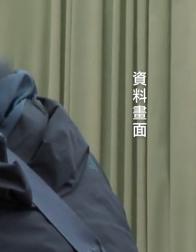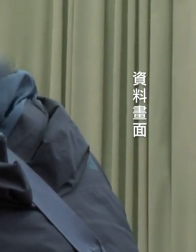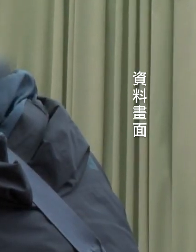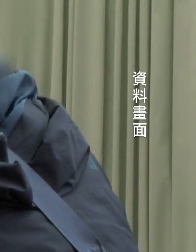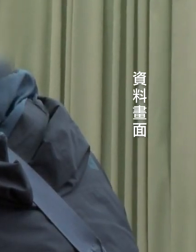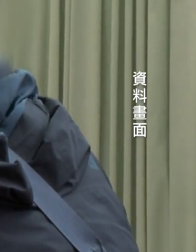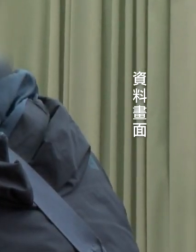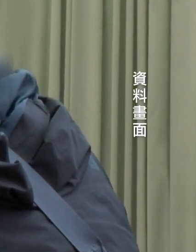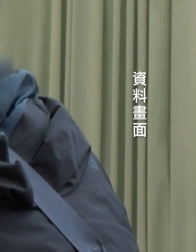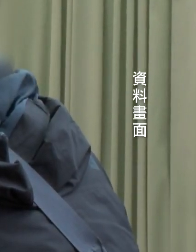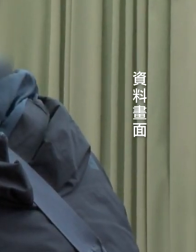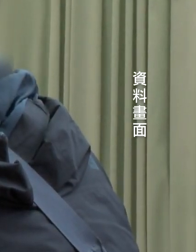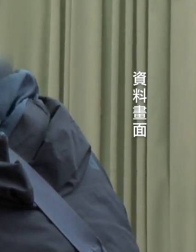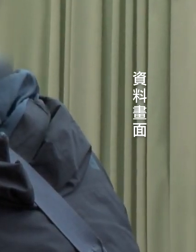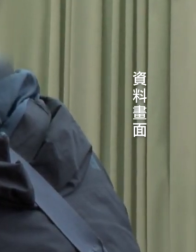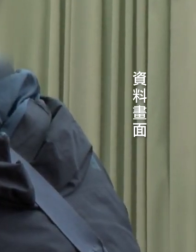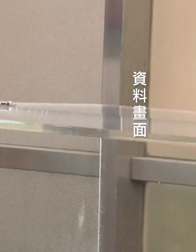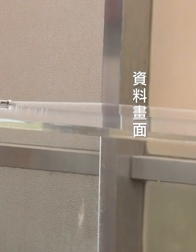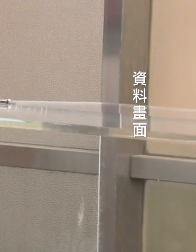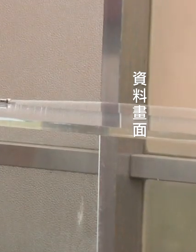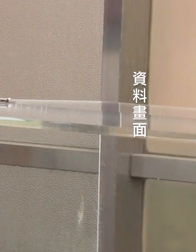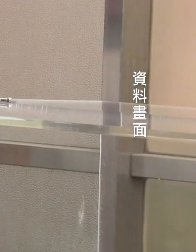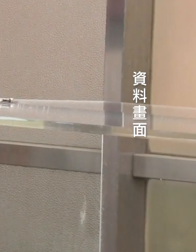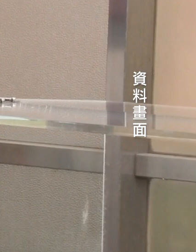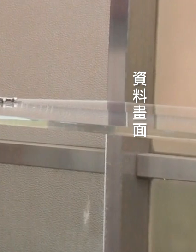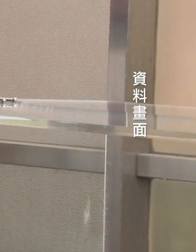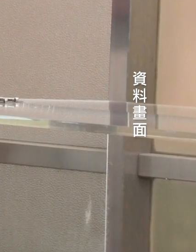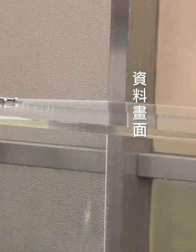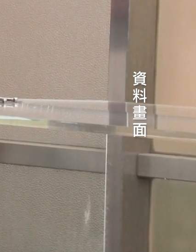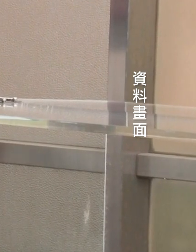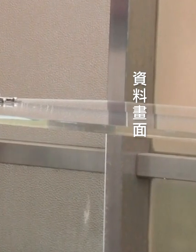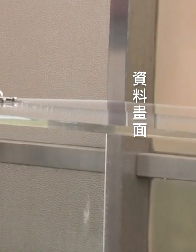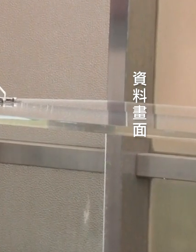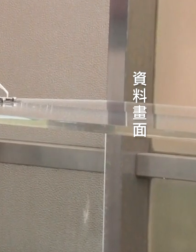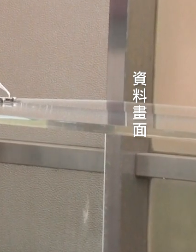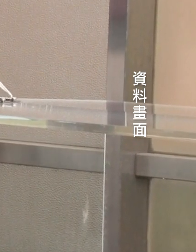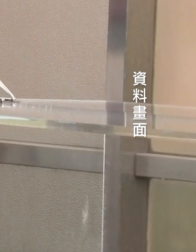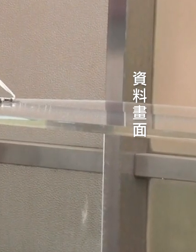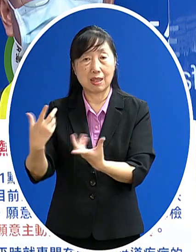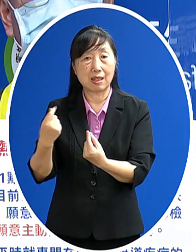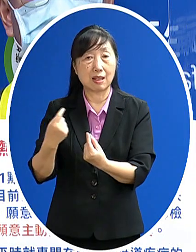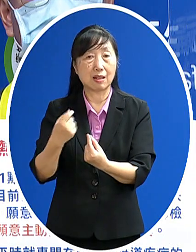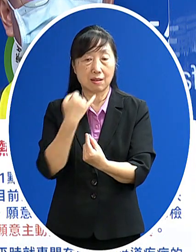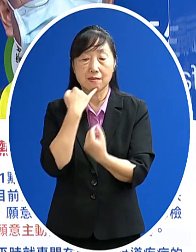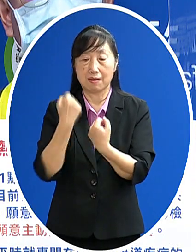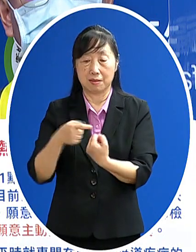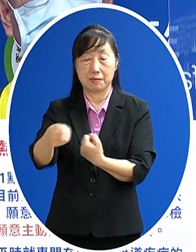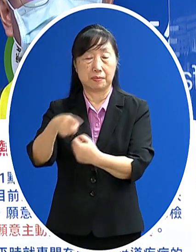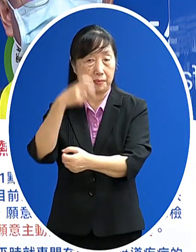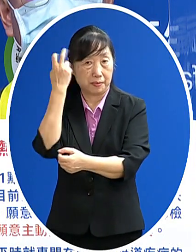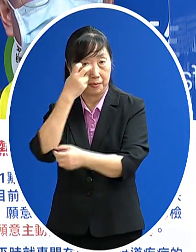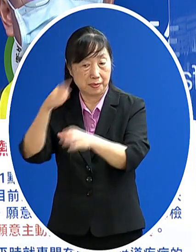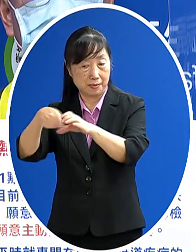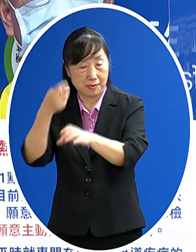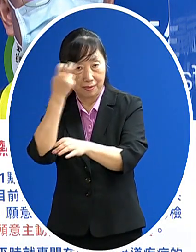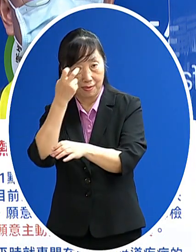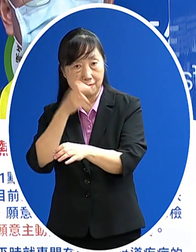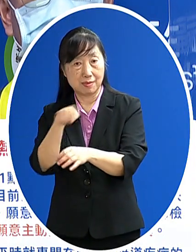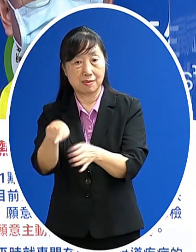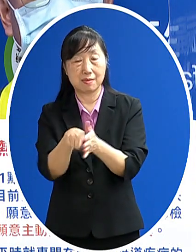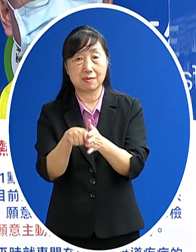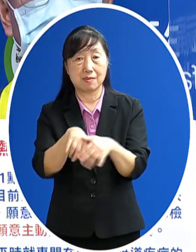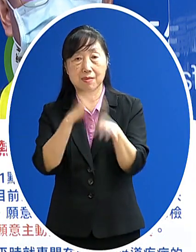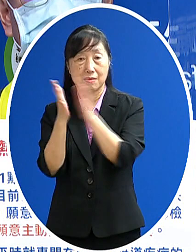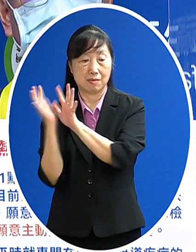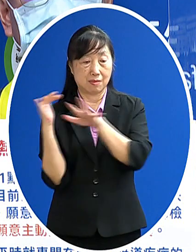师自愿投入社区筛检，建议轻症患者先到社区检验。 一方面也避免到医疗院